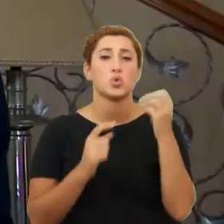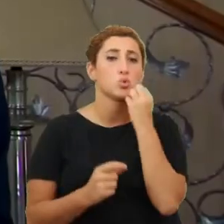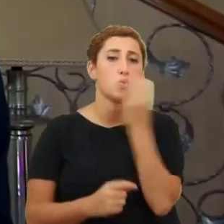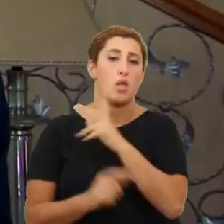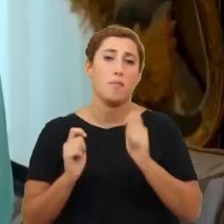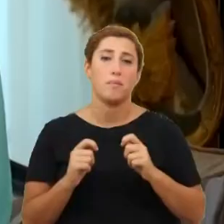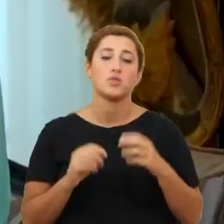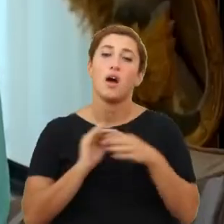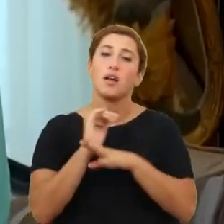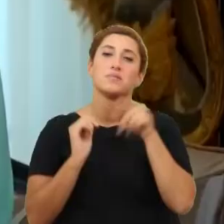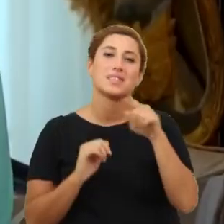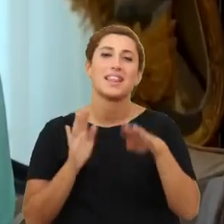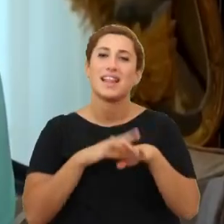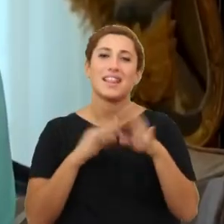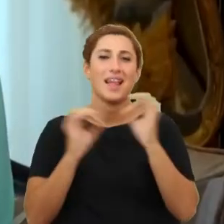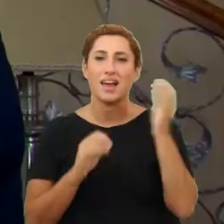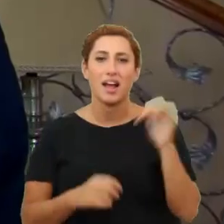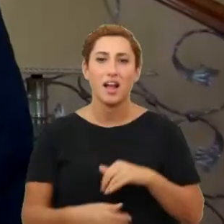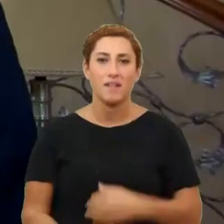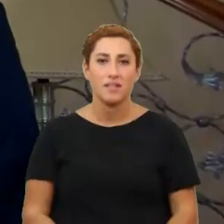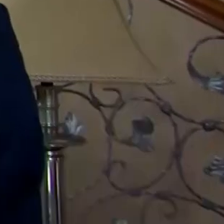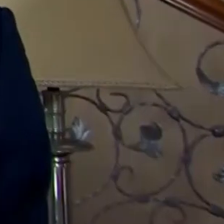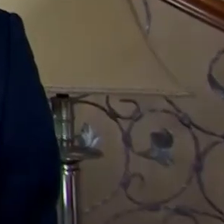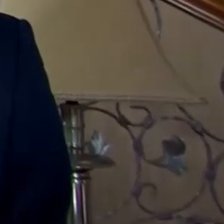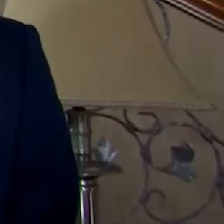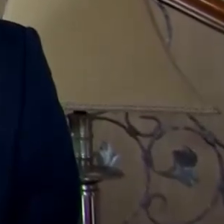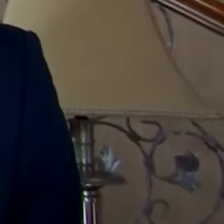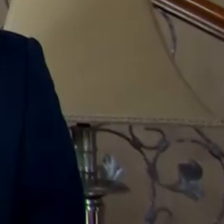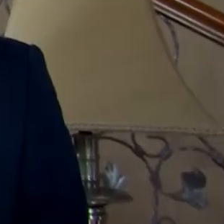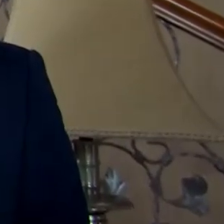söylemiş. Hayatım sen neden erken geldin?